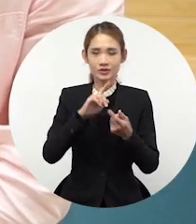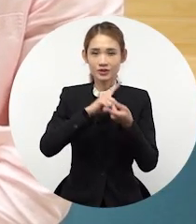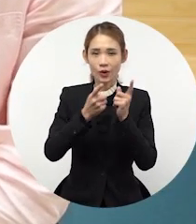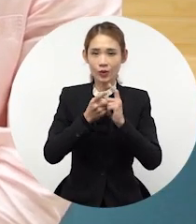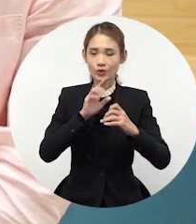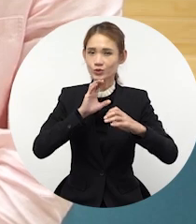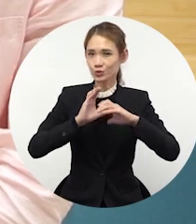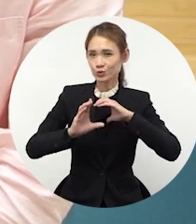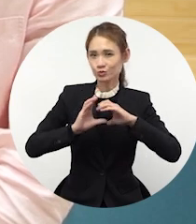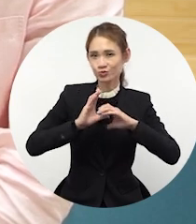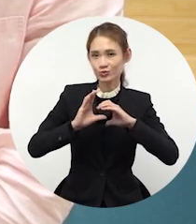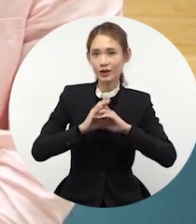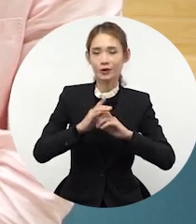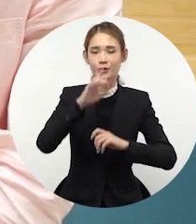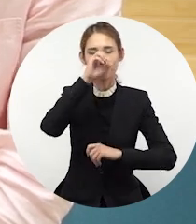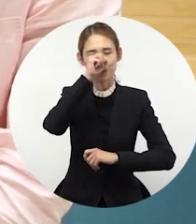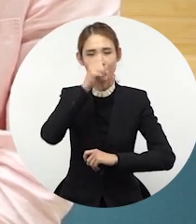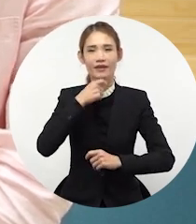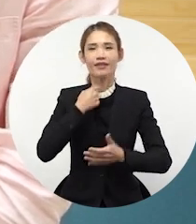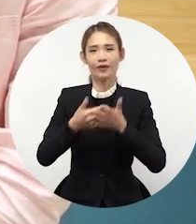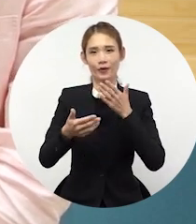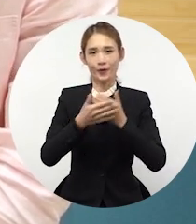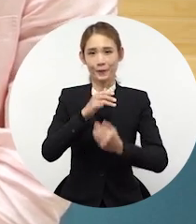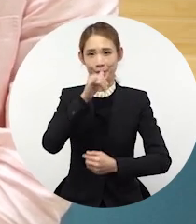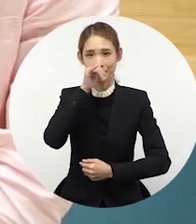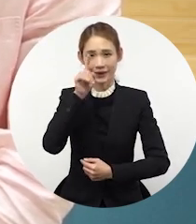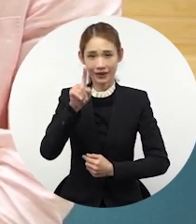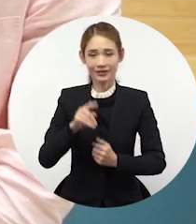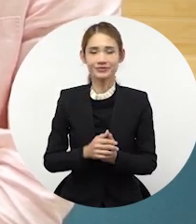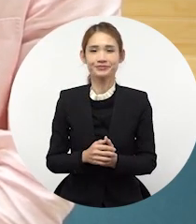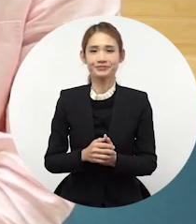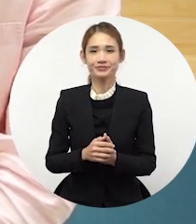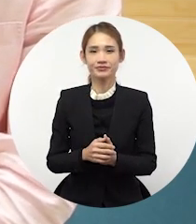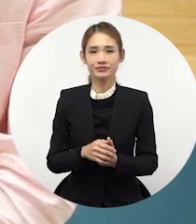좀 서로 소통하면서 되게 좋았던 경험이긴 한데